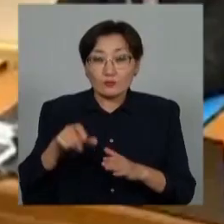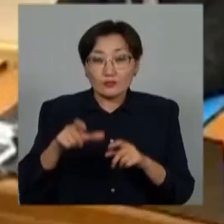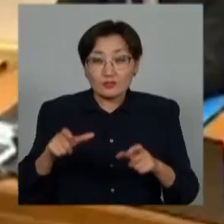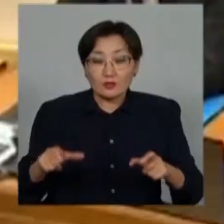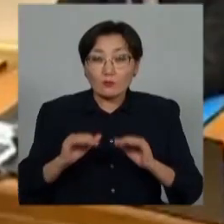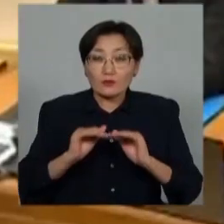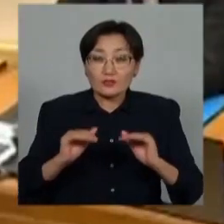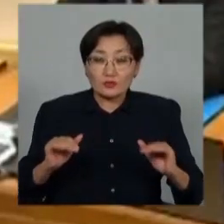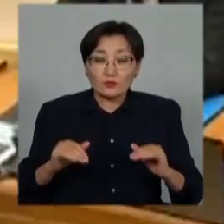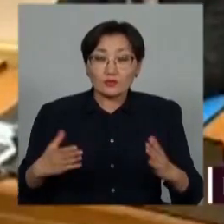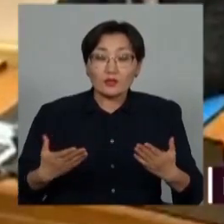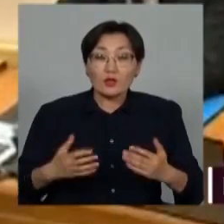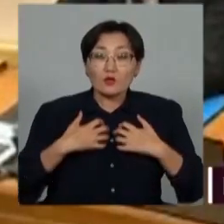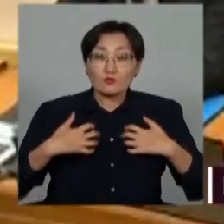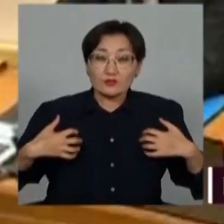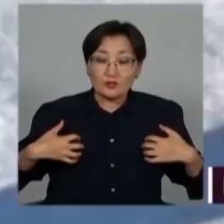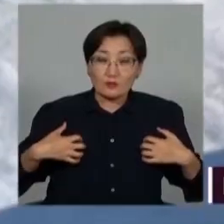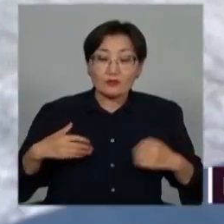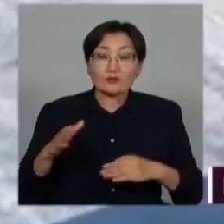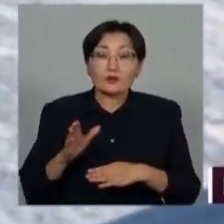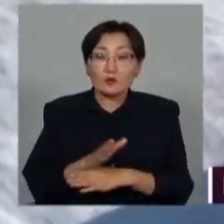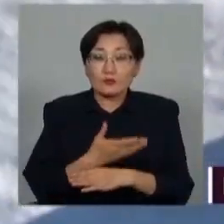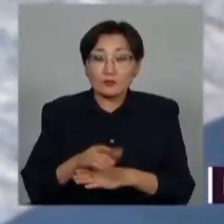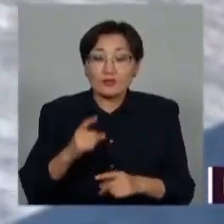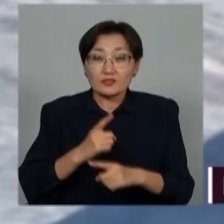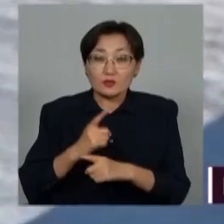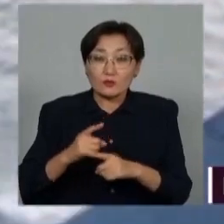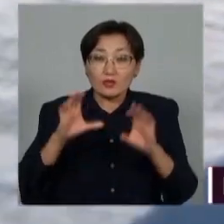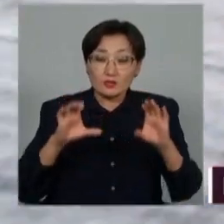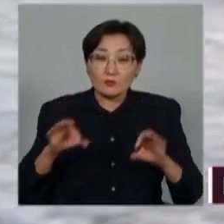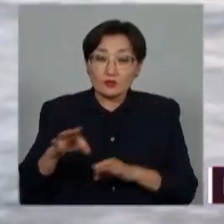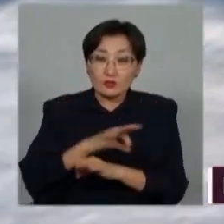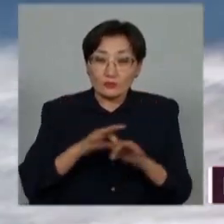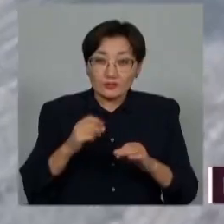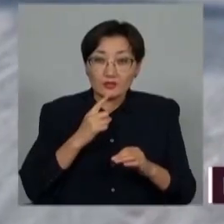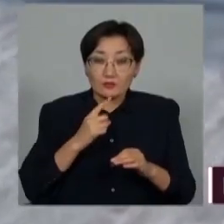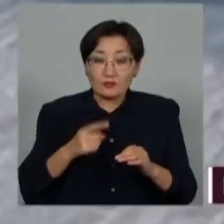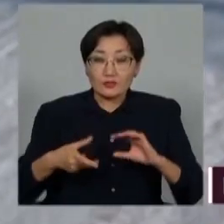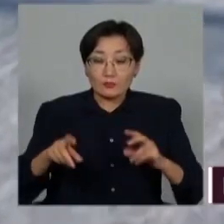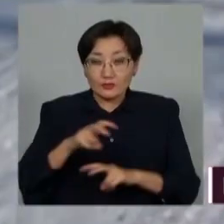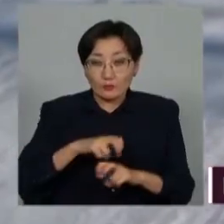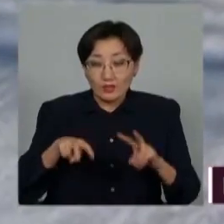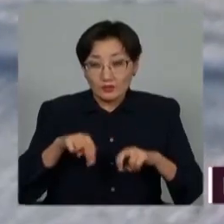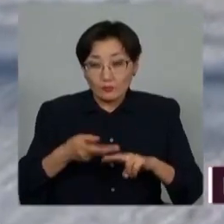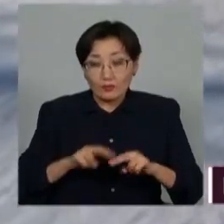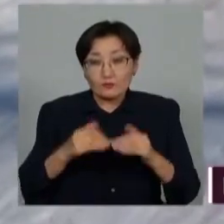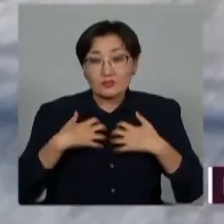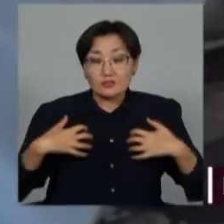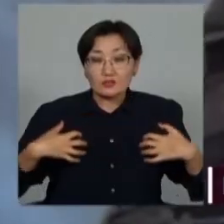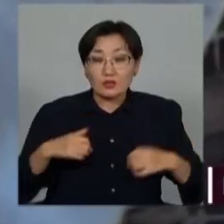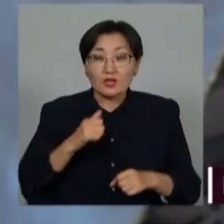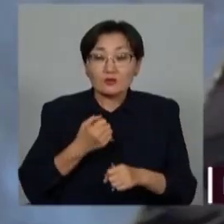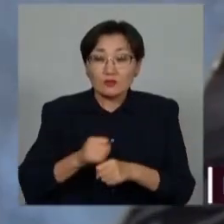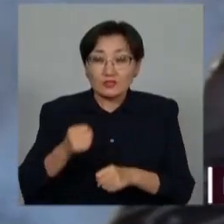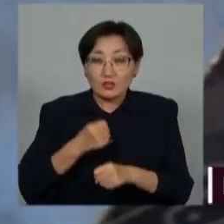депутаттары балаларға үй жануарларын серуендетуге тыйым салатын заң жобасында мақұлдады. Заңның негізгі міндеттері жануарларды